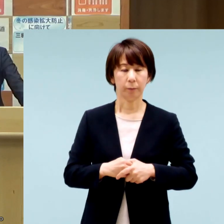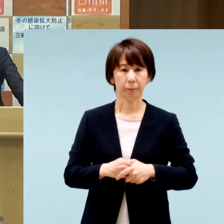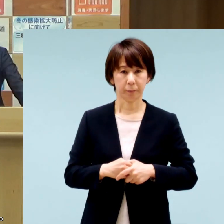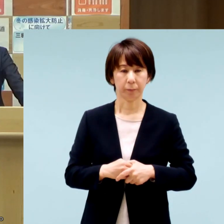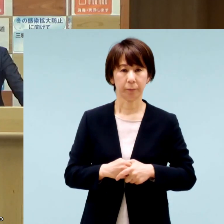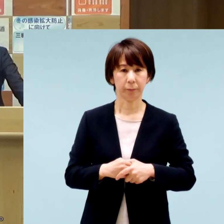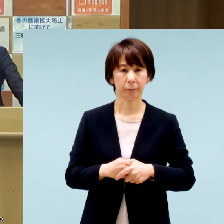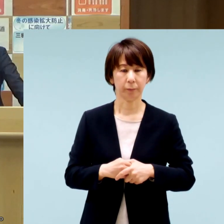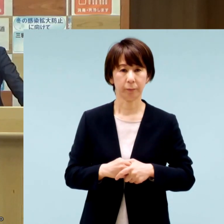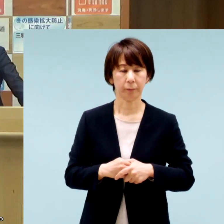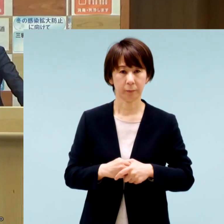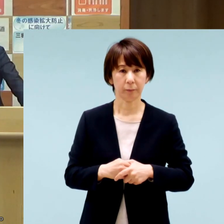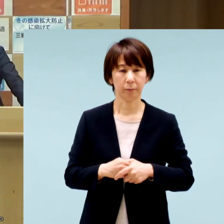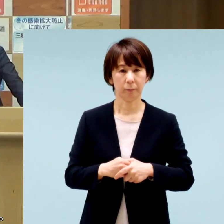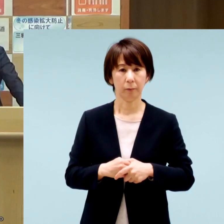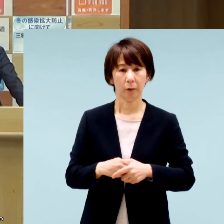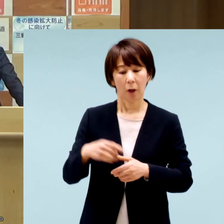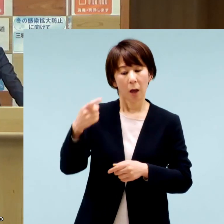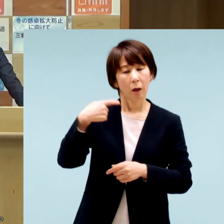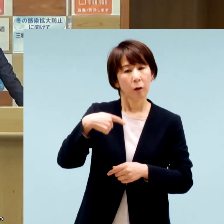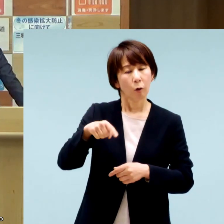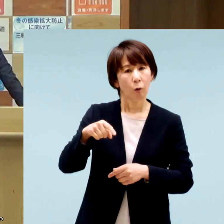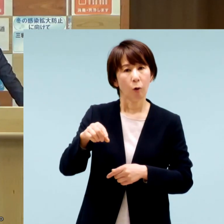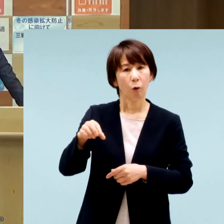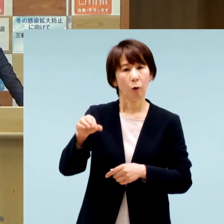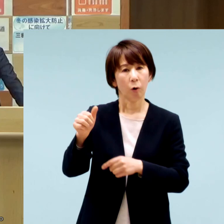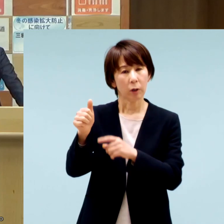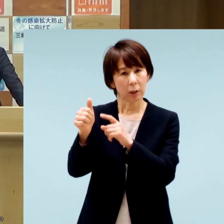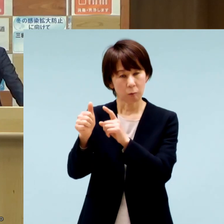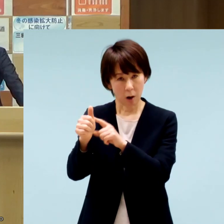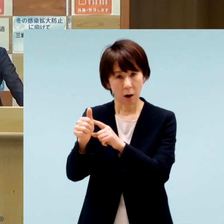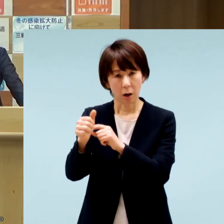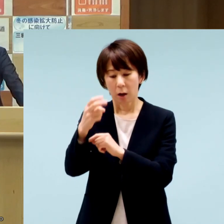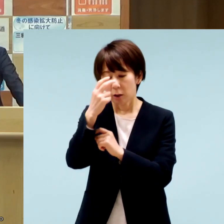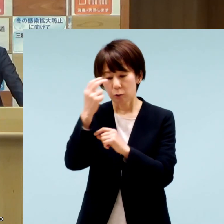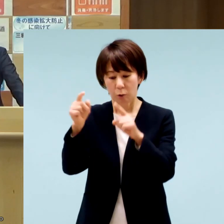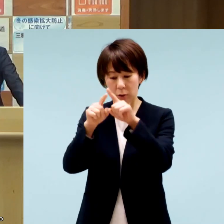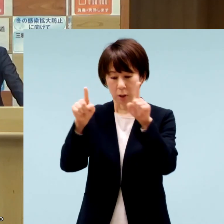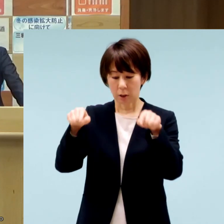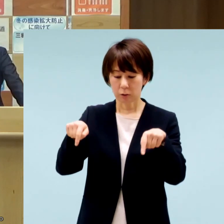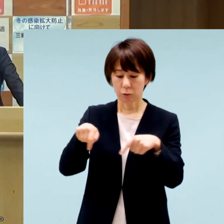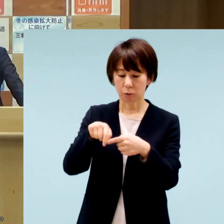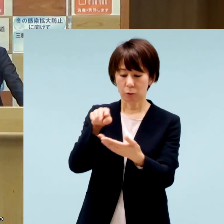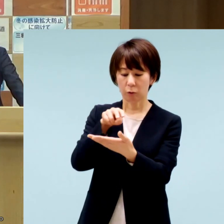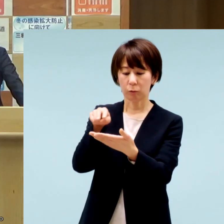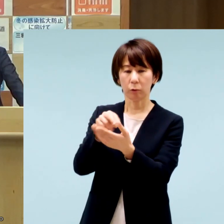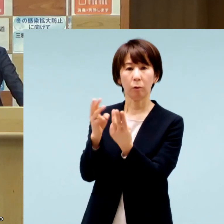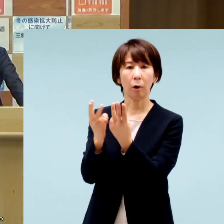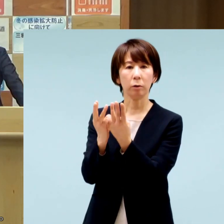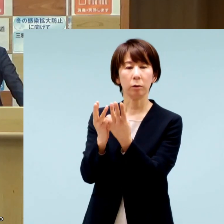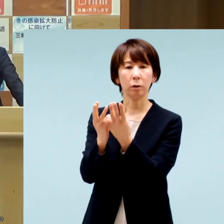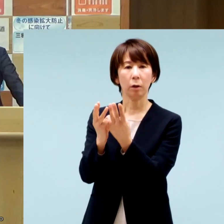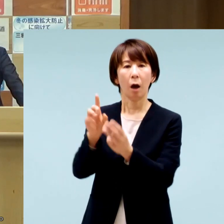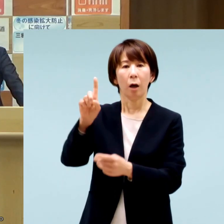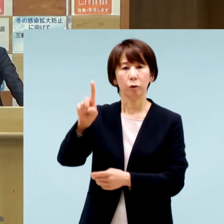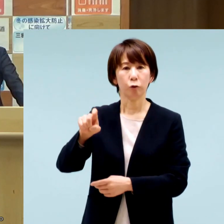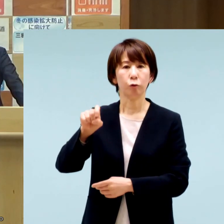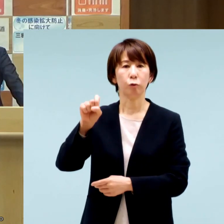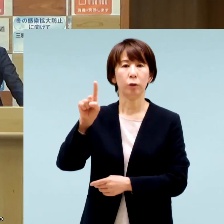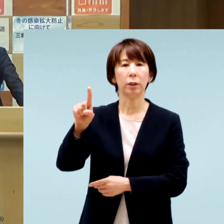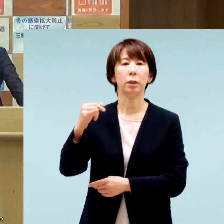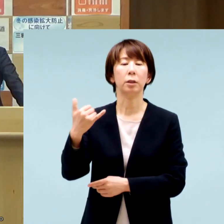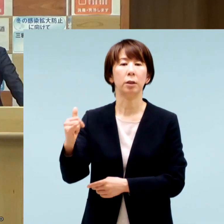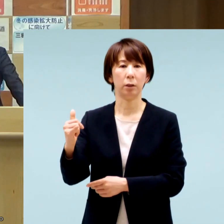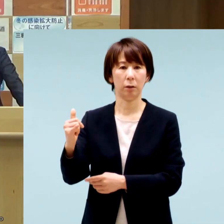教員については調査書によりますと、合計で11名というかなり多い数字でもありましてですね、それ